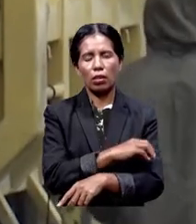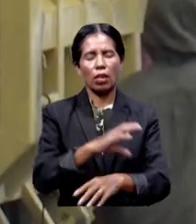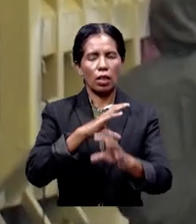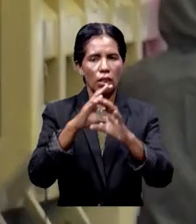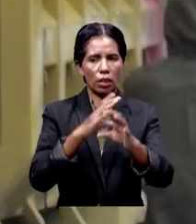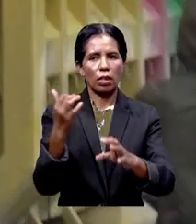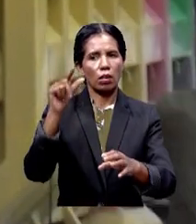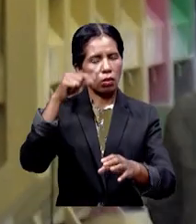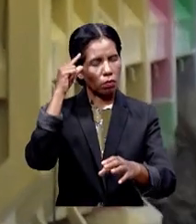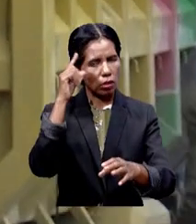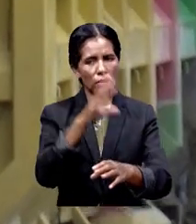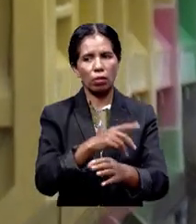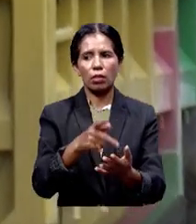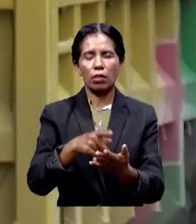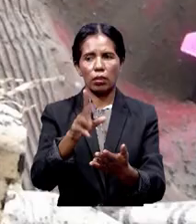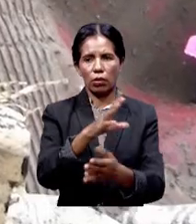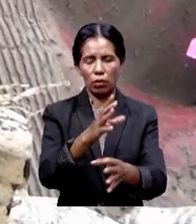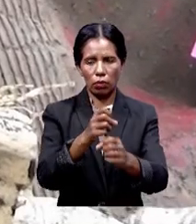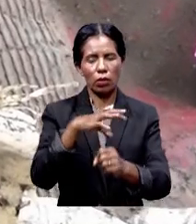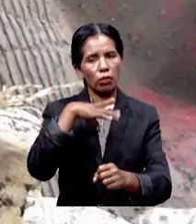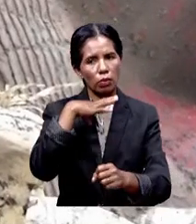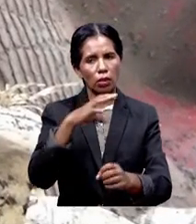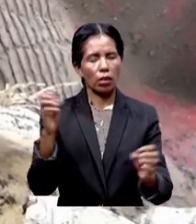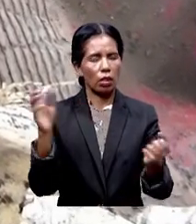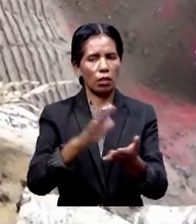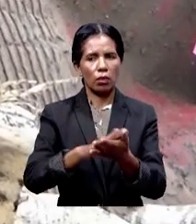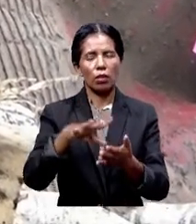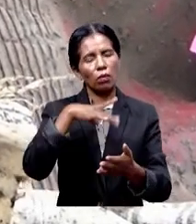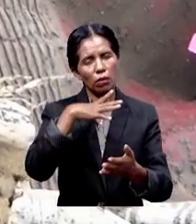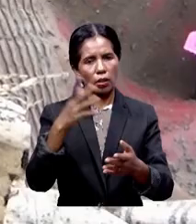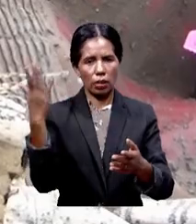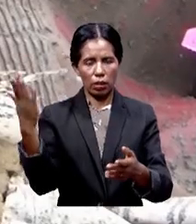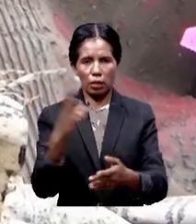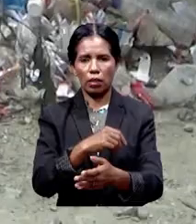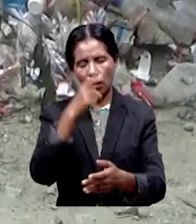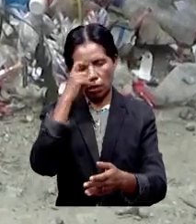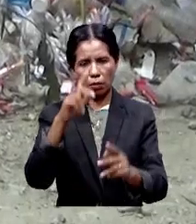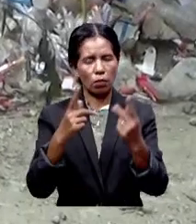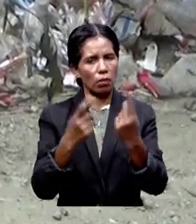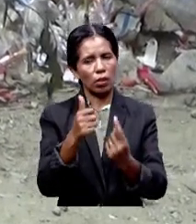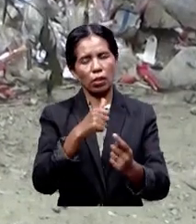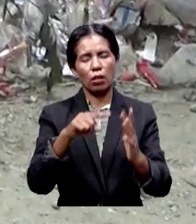nebe governo kontrata, ho diraut lisu, lahamos lisu iha are Aimutin, tama kompanya